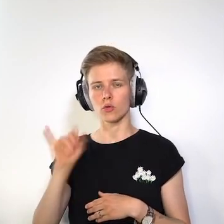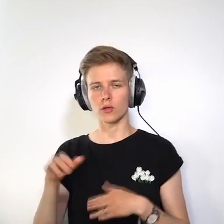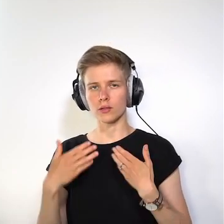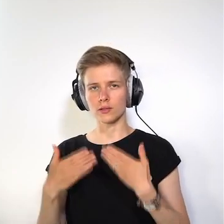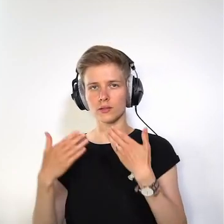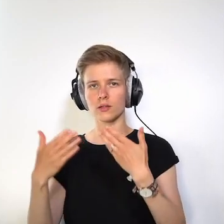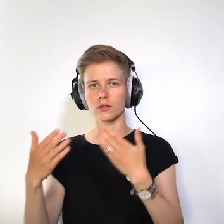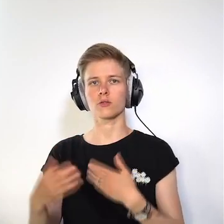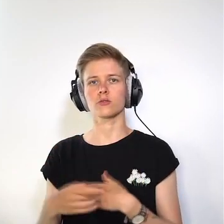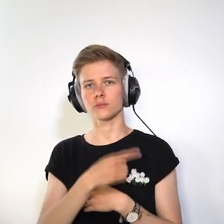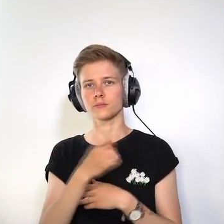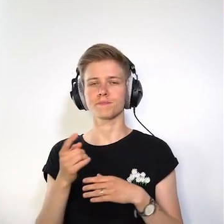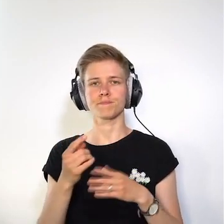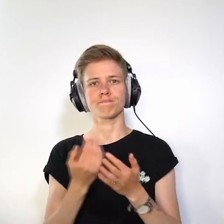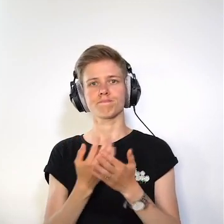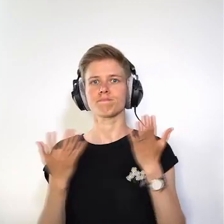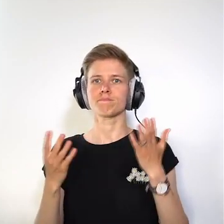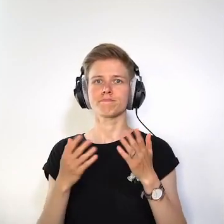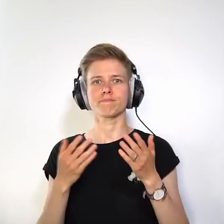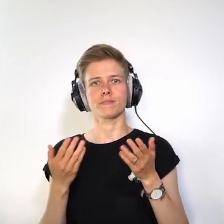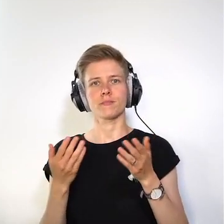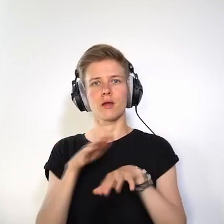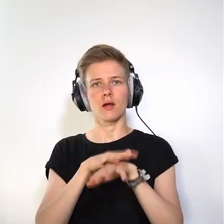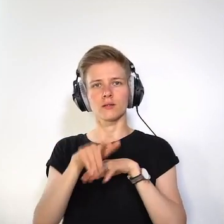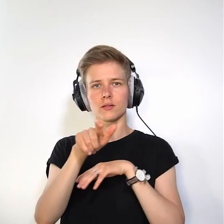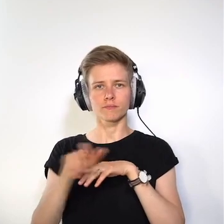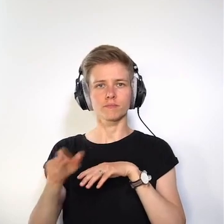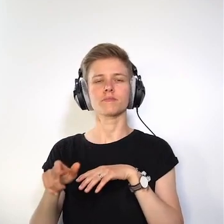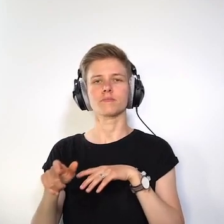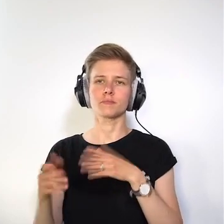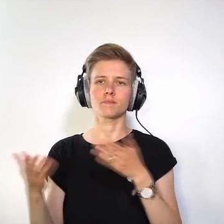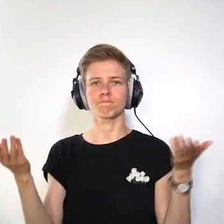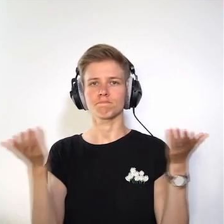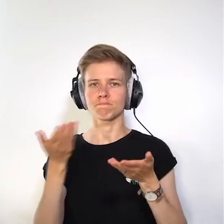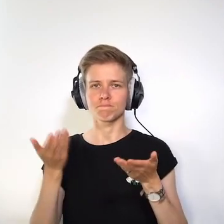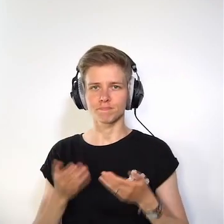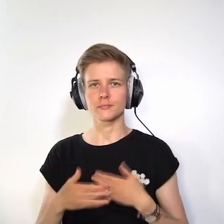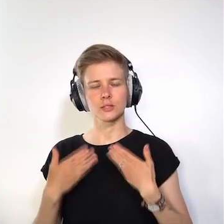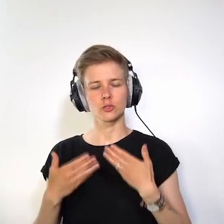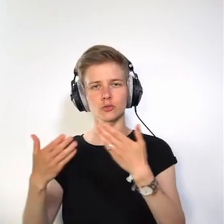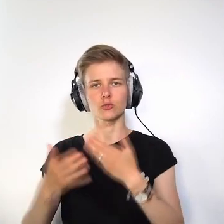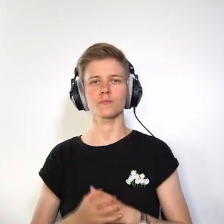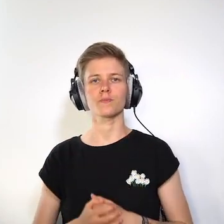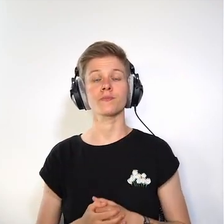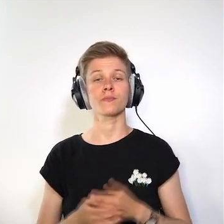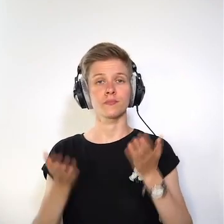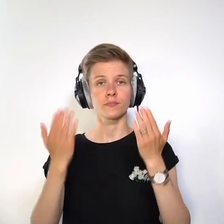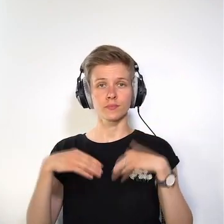pitkää perspektiiviä ja monipuolista asiantuntemusta tähän monimutkaiseen kysymykseen. Meillä on